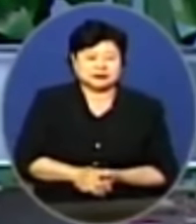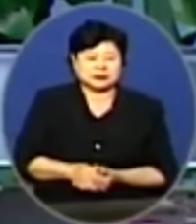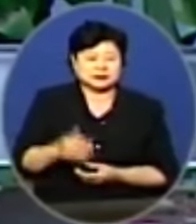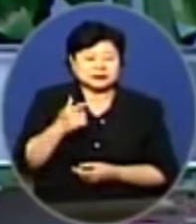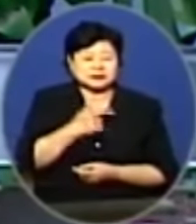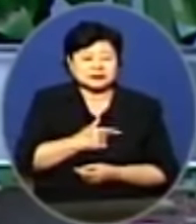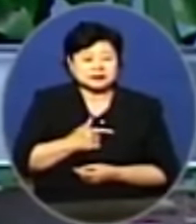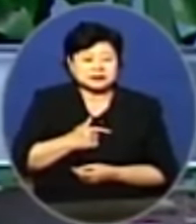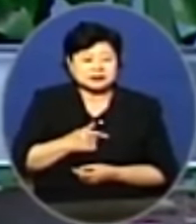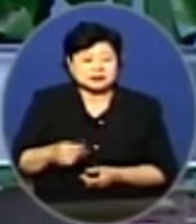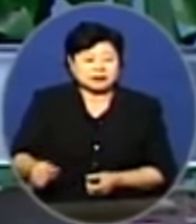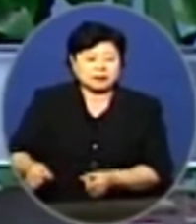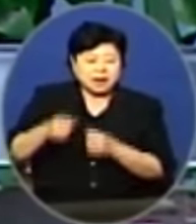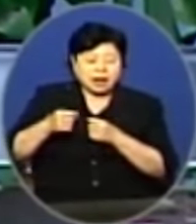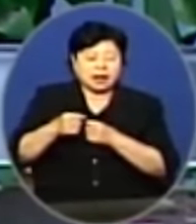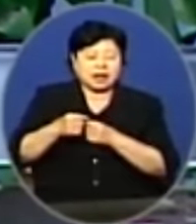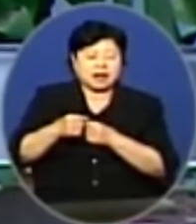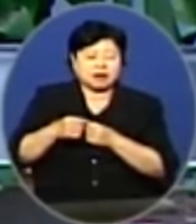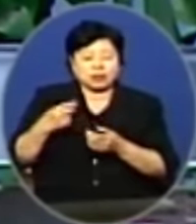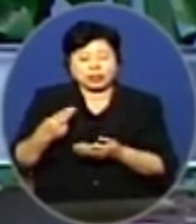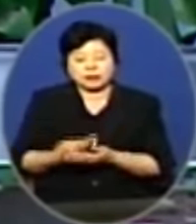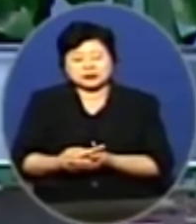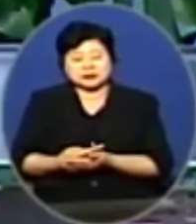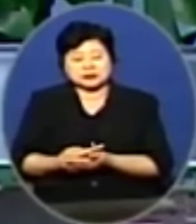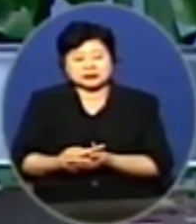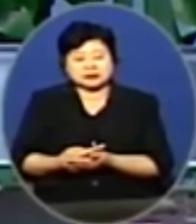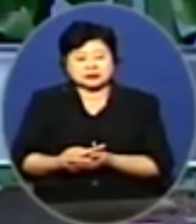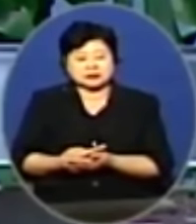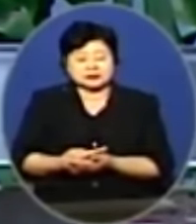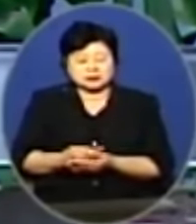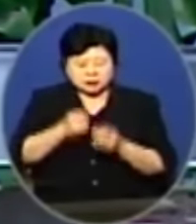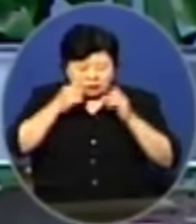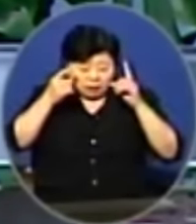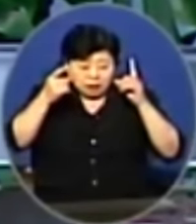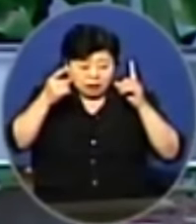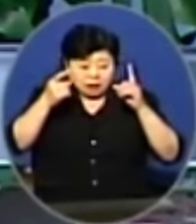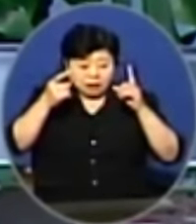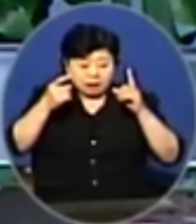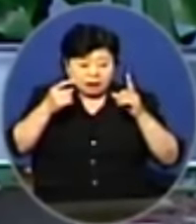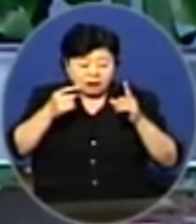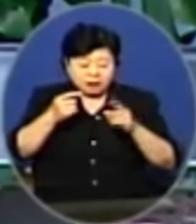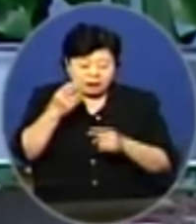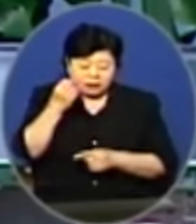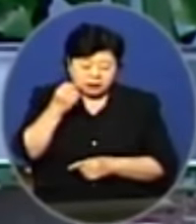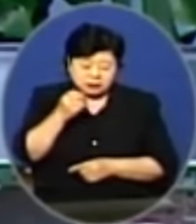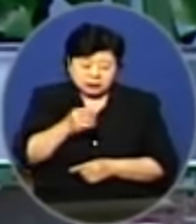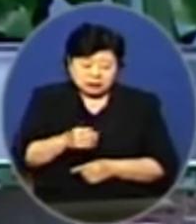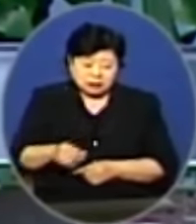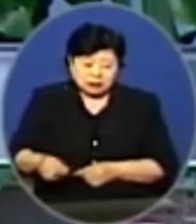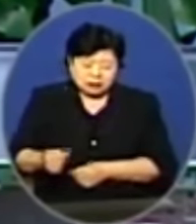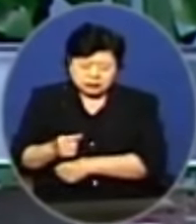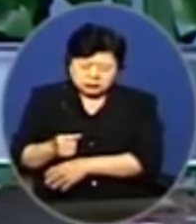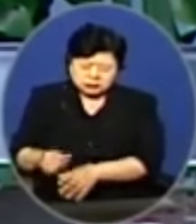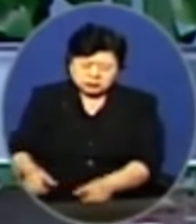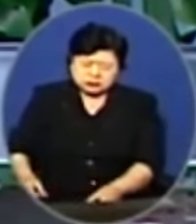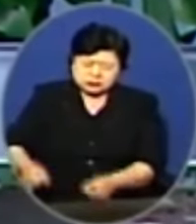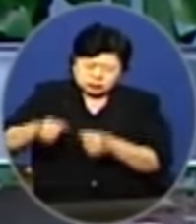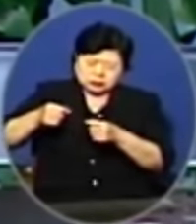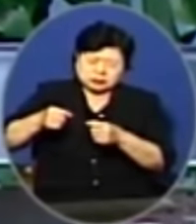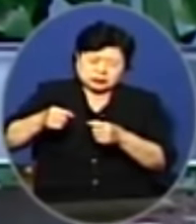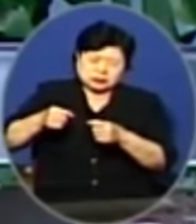가슴에 잔디를 잔디 안고 넘어졌어요. 그래서 잠에서 깨어나서 별한 꿈도 다 꾼다, 잔디하고 내가 무슨 원수가